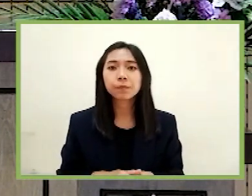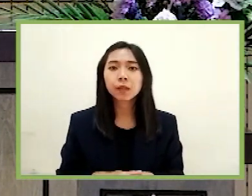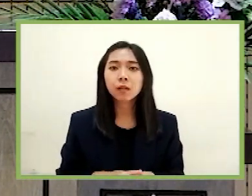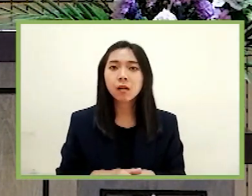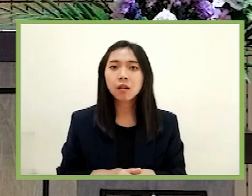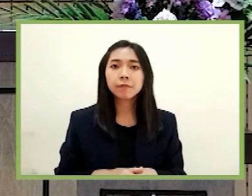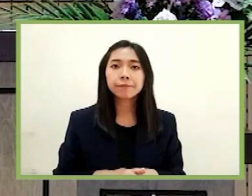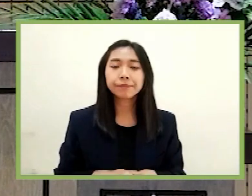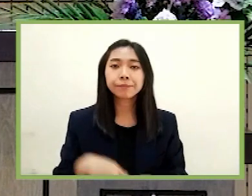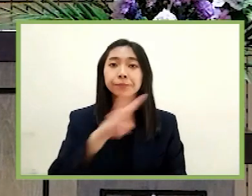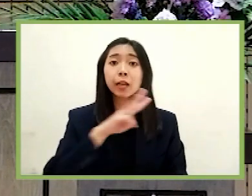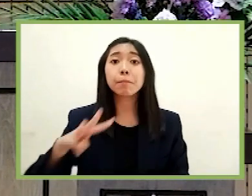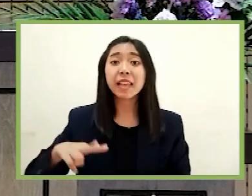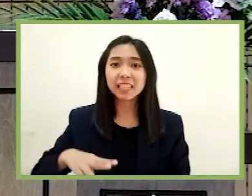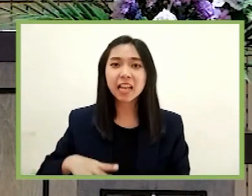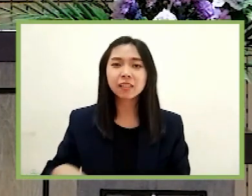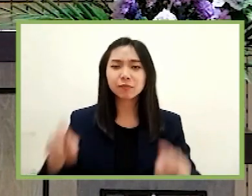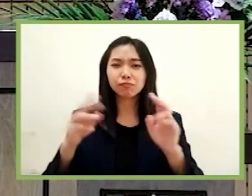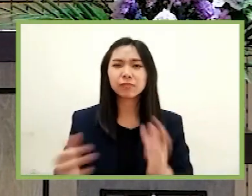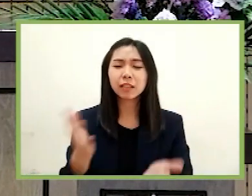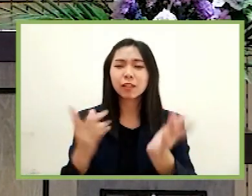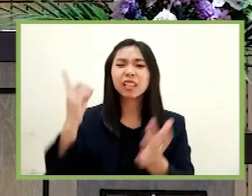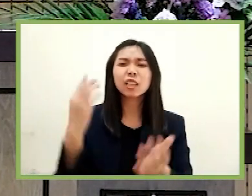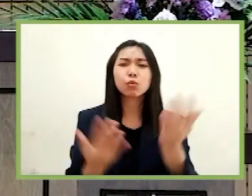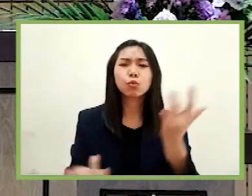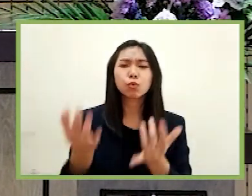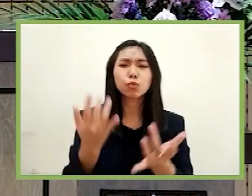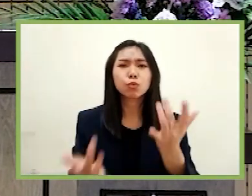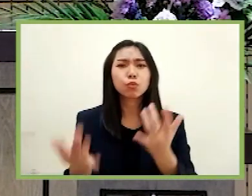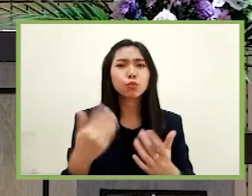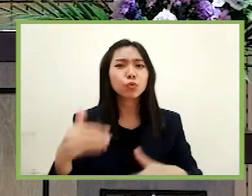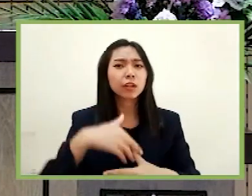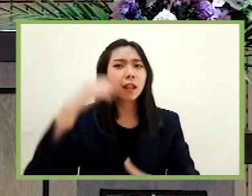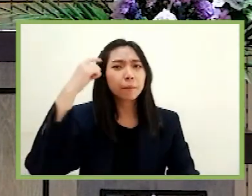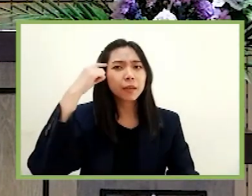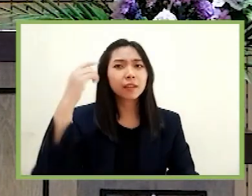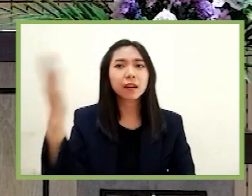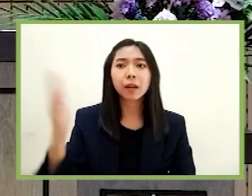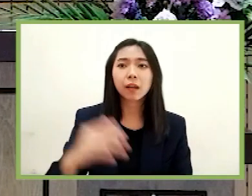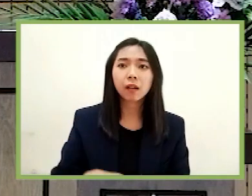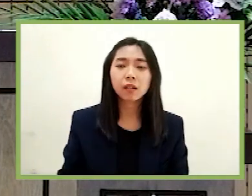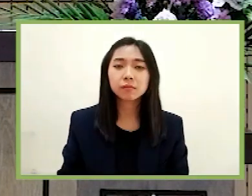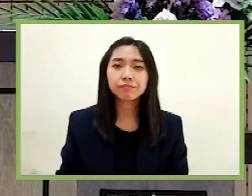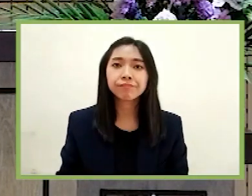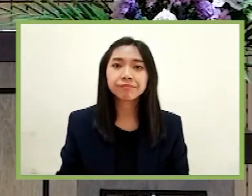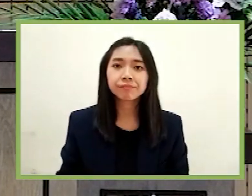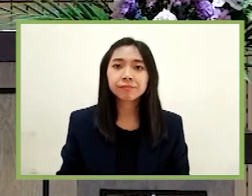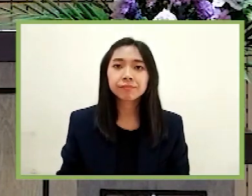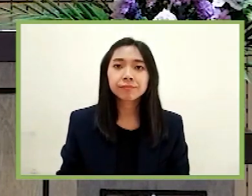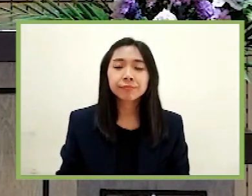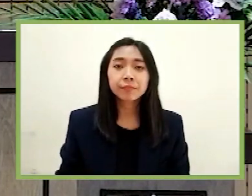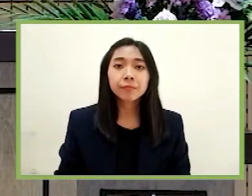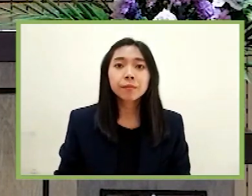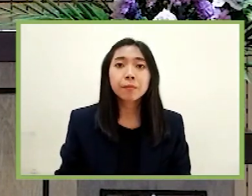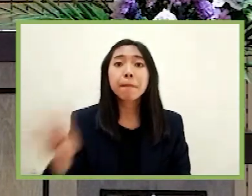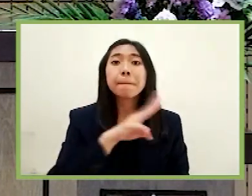sosok yang dinantikan dan ada dalam imajinasi mereka terkait Mesias raja